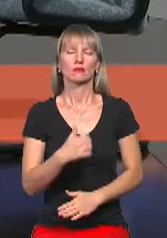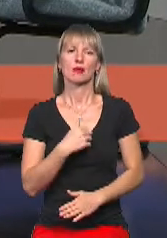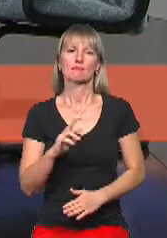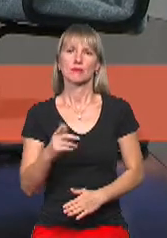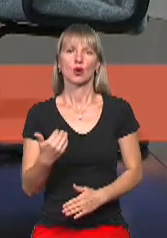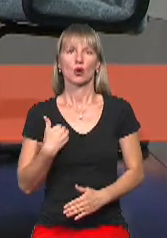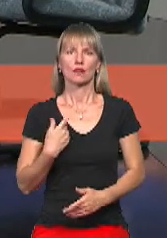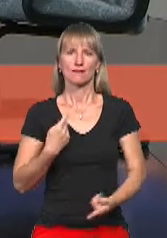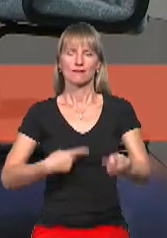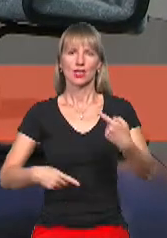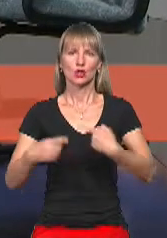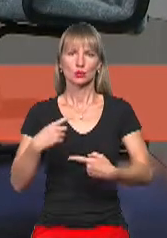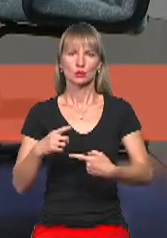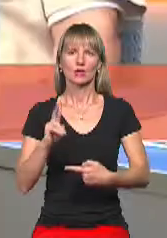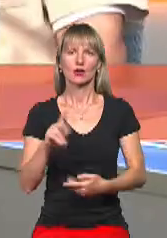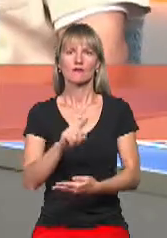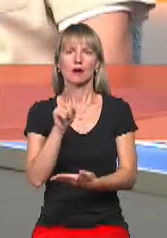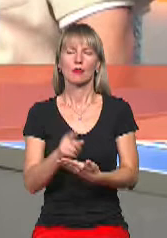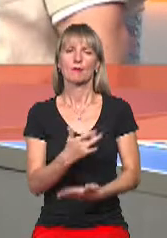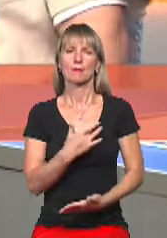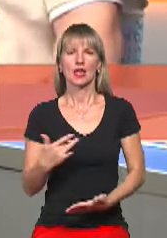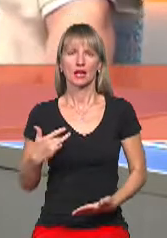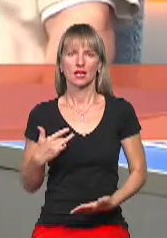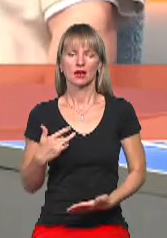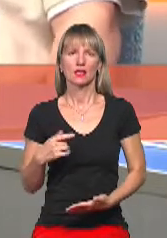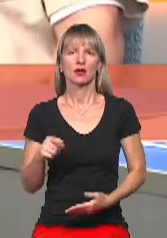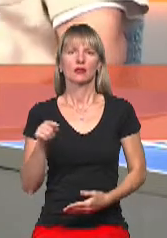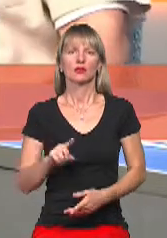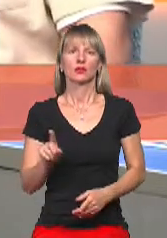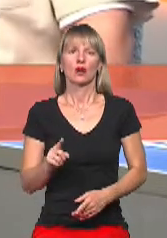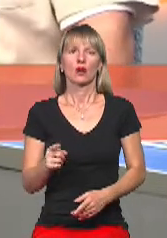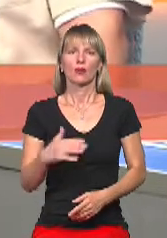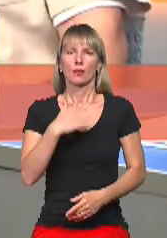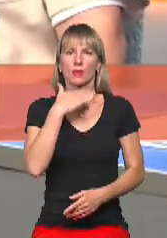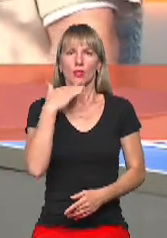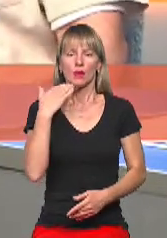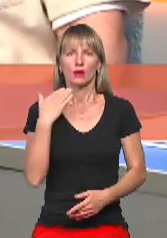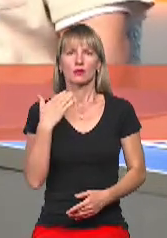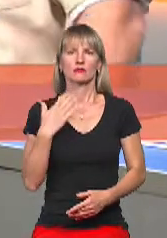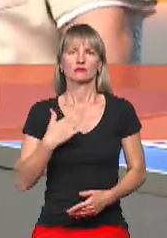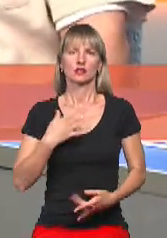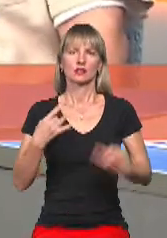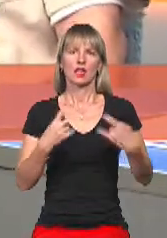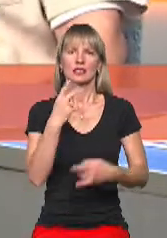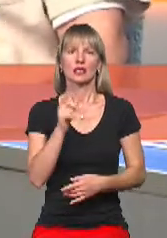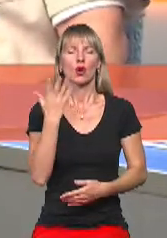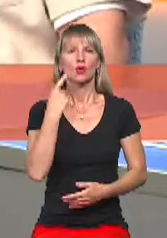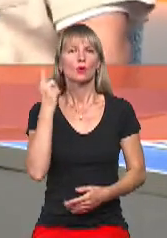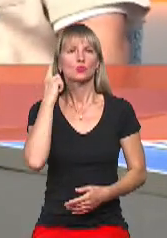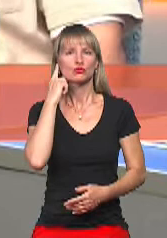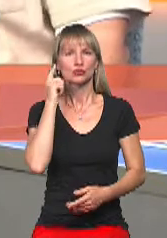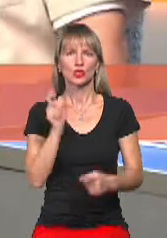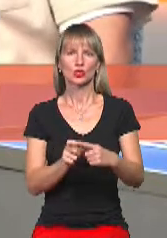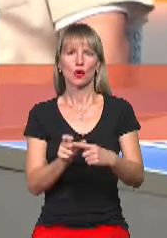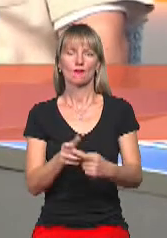еще вернуться к вопросу пыли, потому что вот многие, наверняка наши телезрители, когда услышали